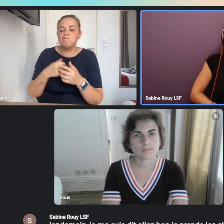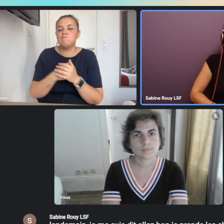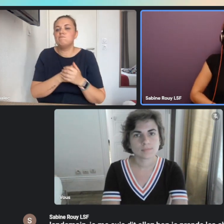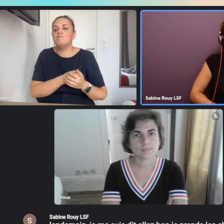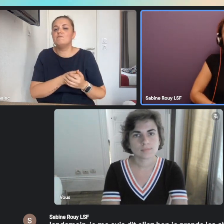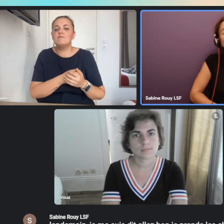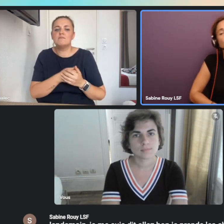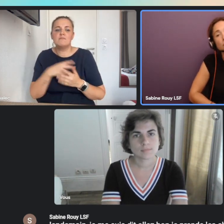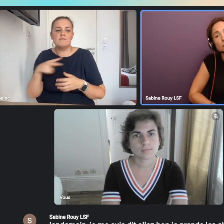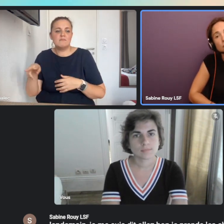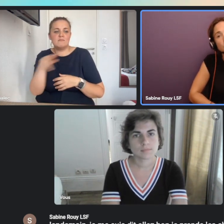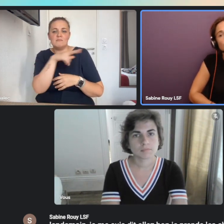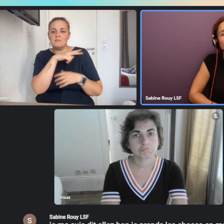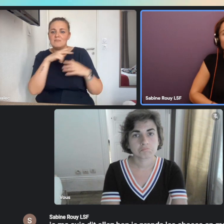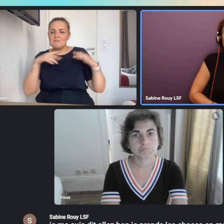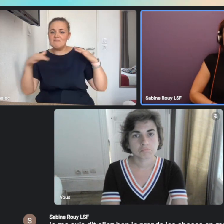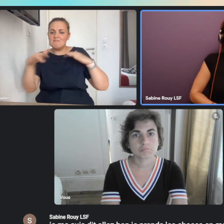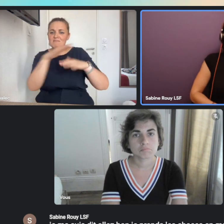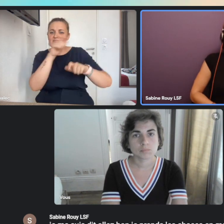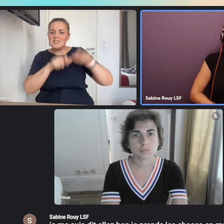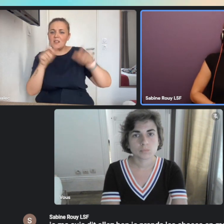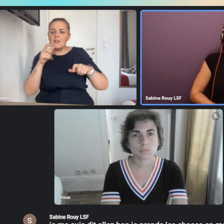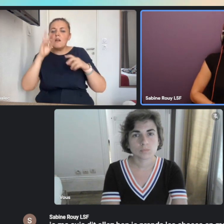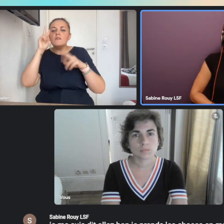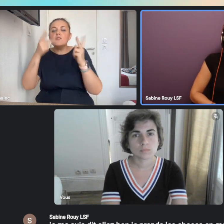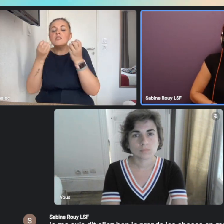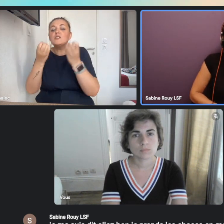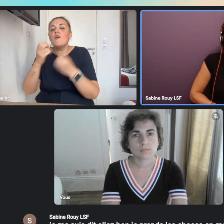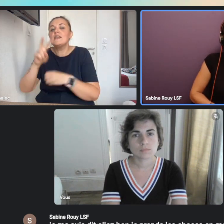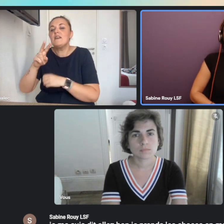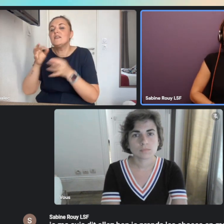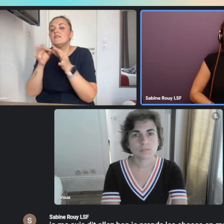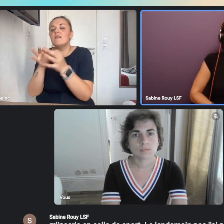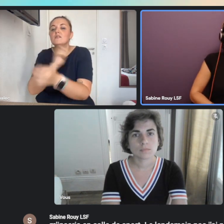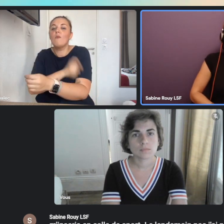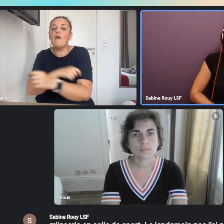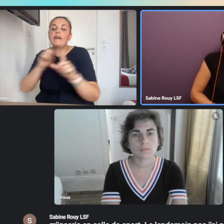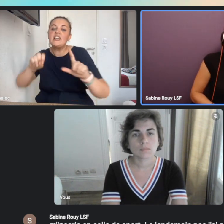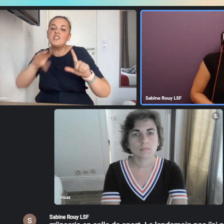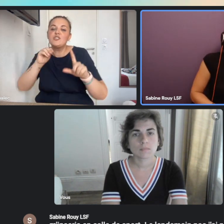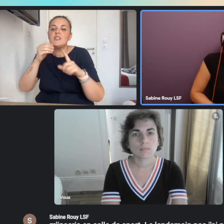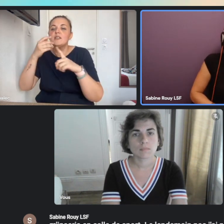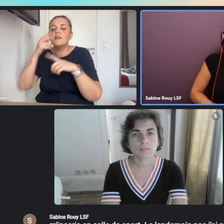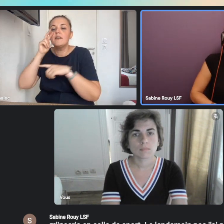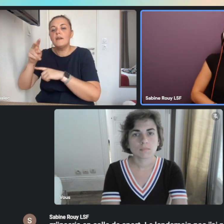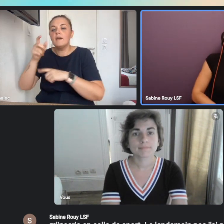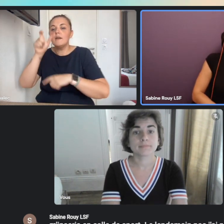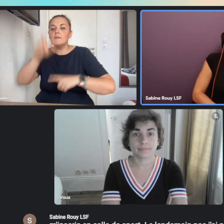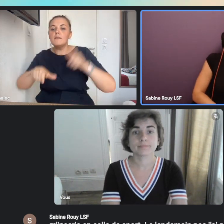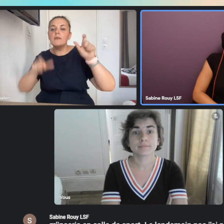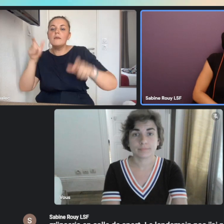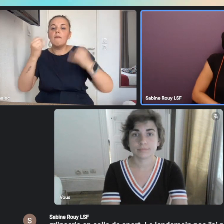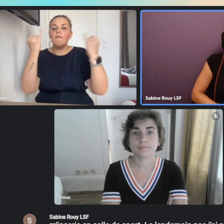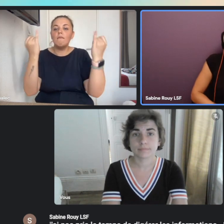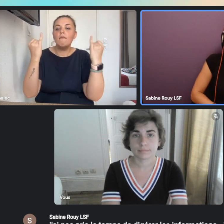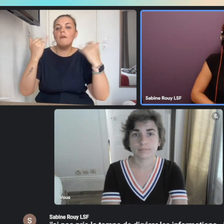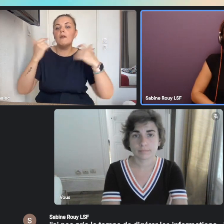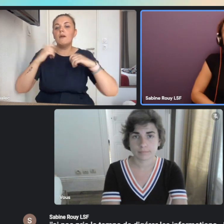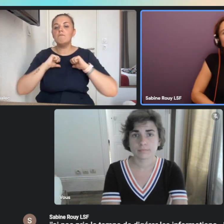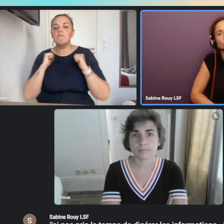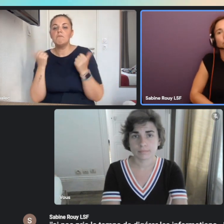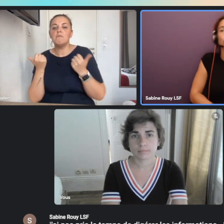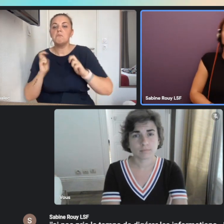sport, j'y suis allée. J'ai vu cette ambiance. C'est vrai que souvent en salle de sport, c'est on a les clichés